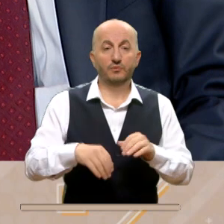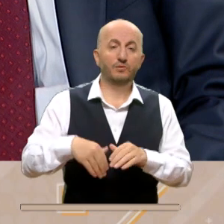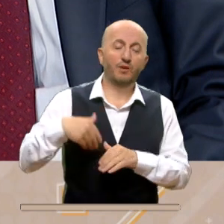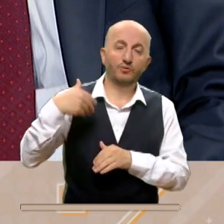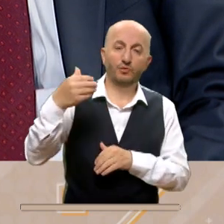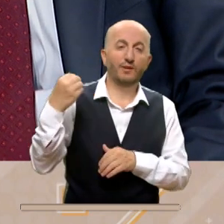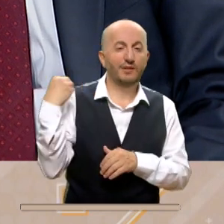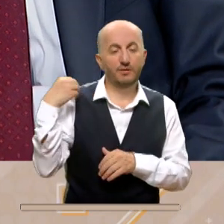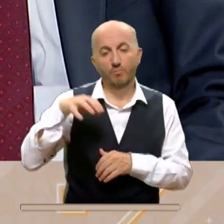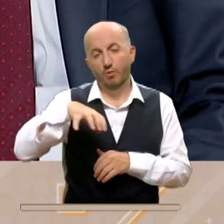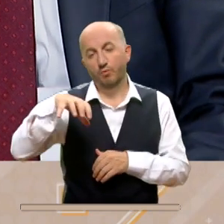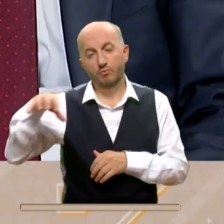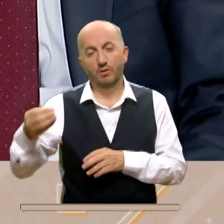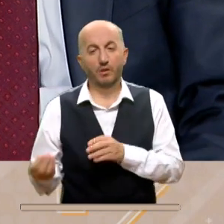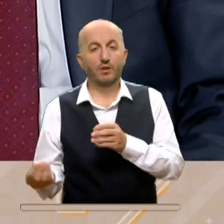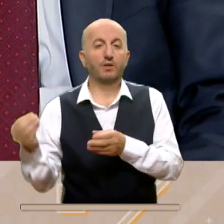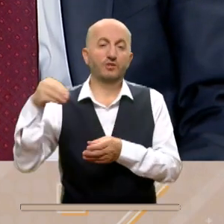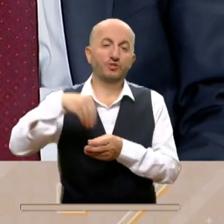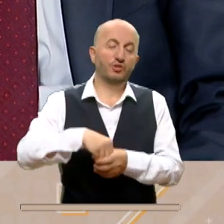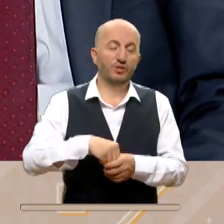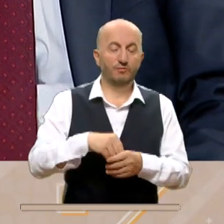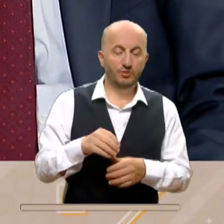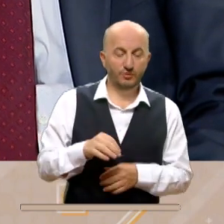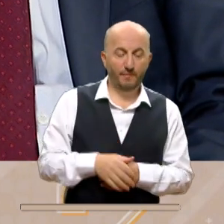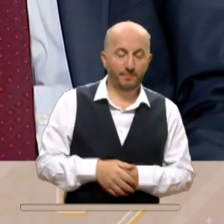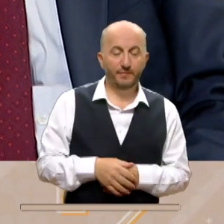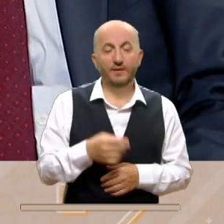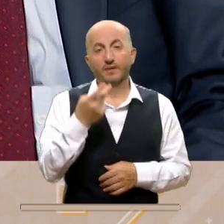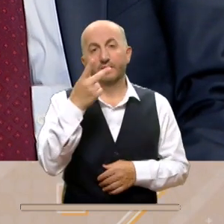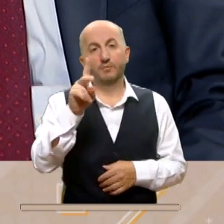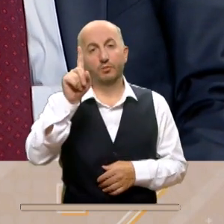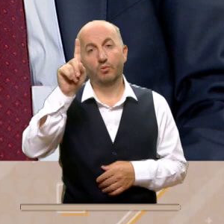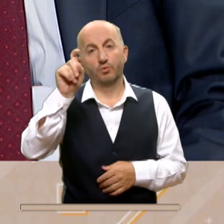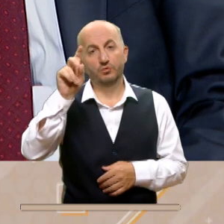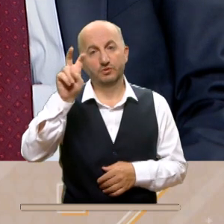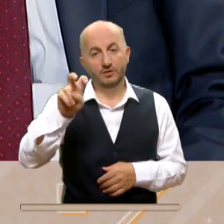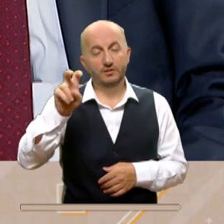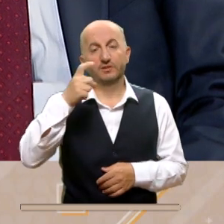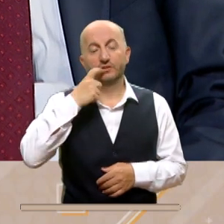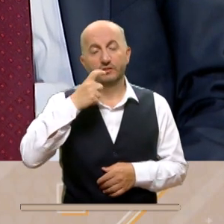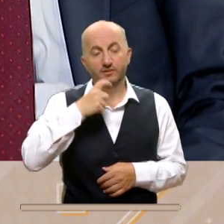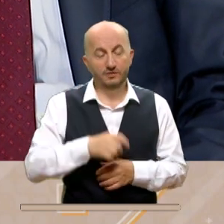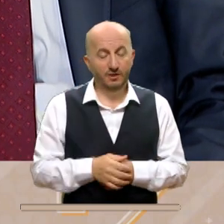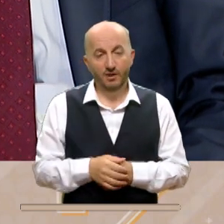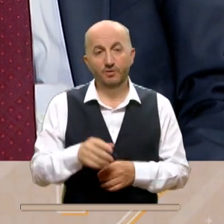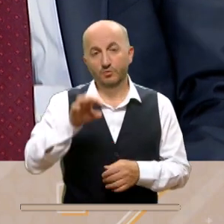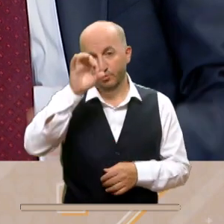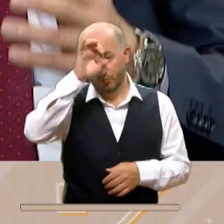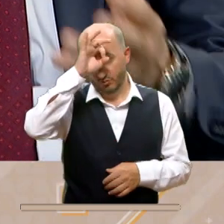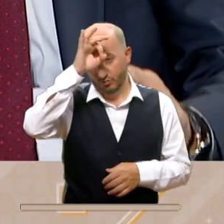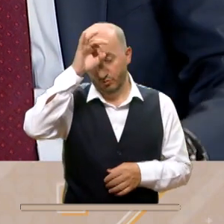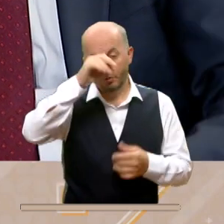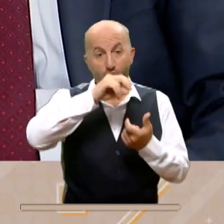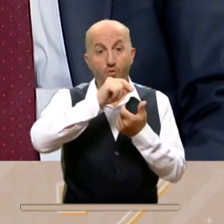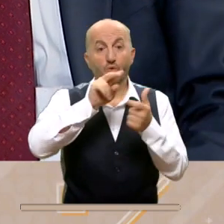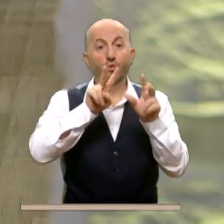Bilimler Fakülteleri devreye girmiş. 2018 yılında üniversitemiz Üsküdar'dan